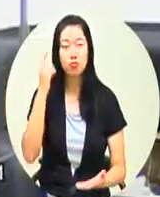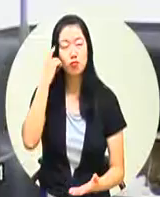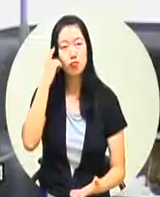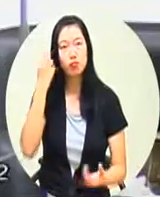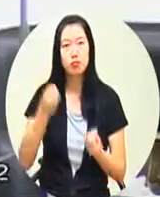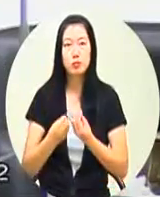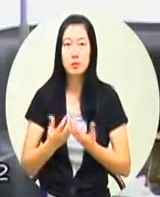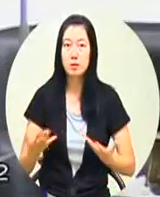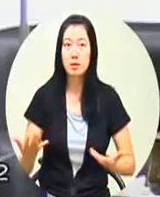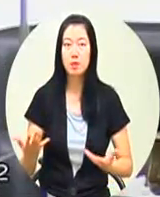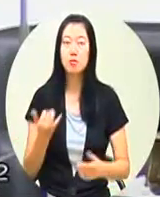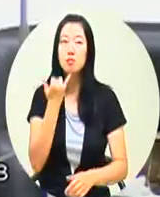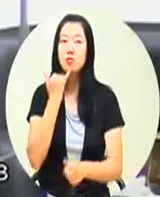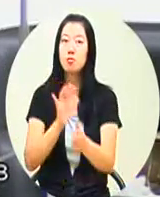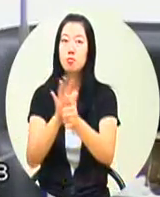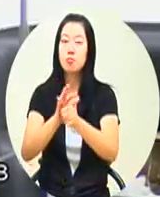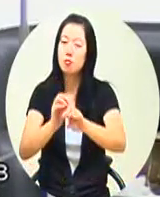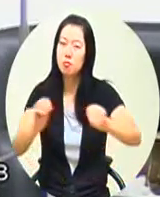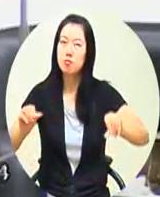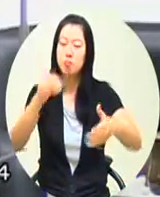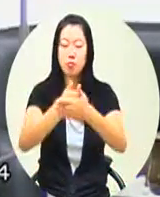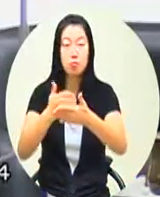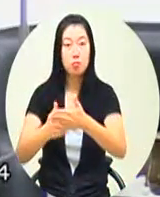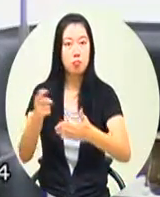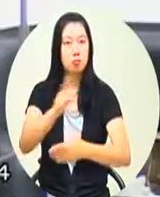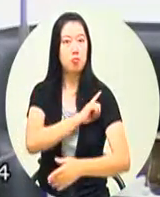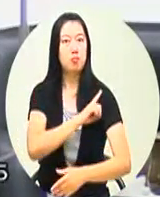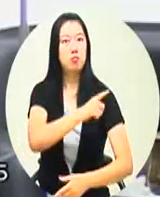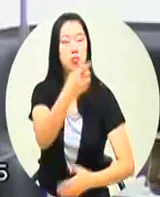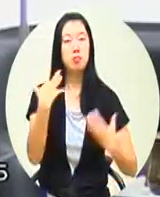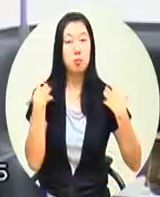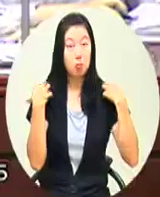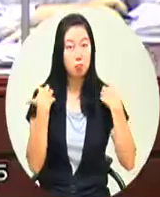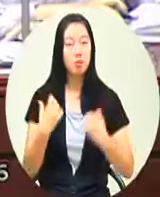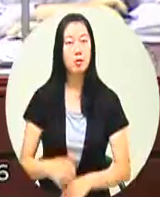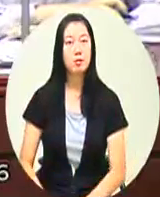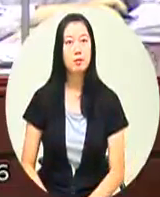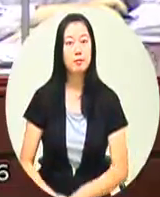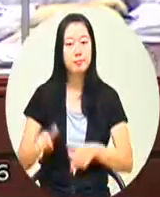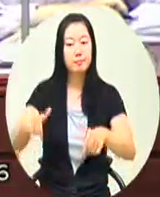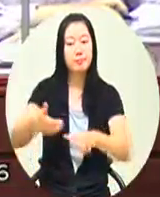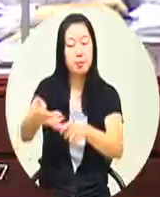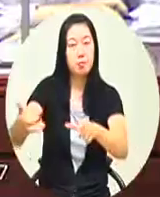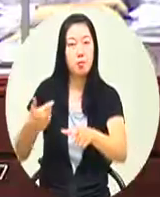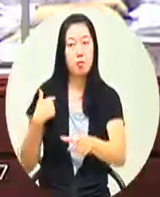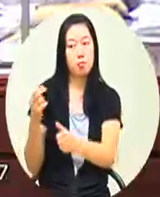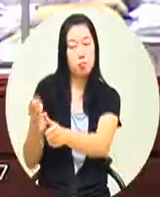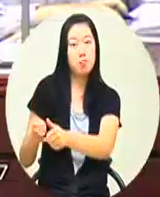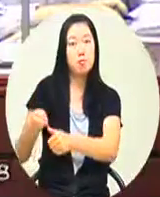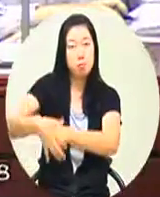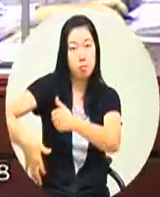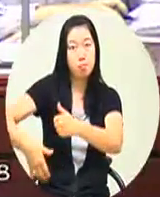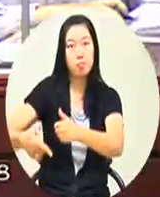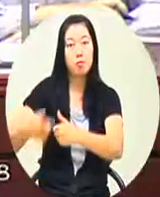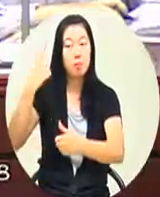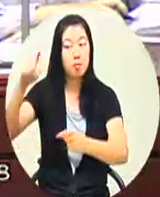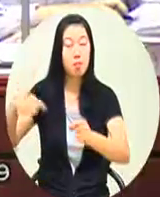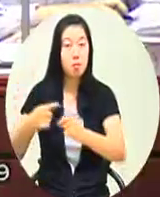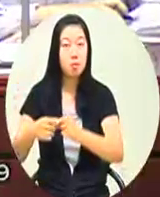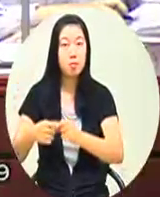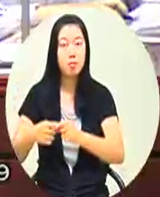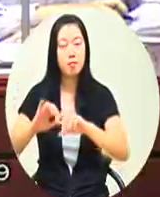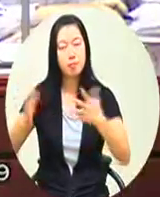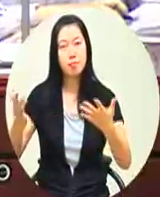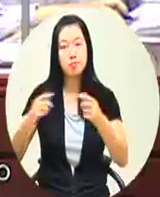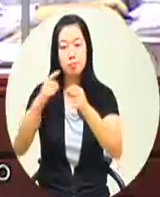减少这个淤积，是另外设计。 西湖的所在啊，西湖的部分我已经请同仁设计，就是明年度哦，大概